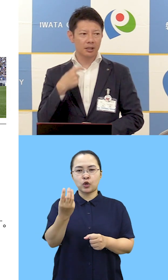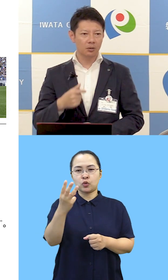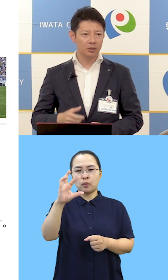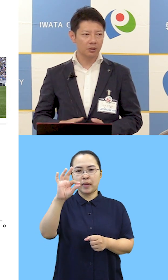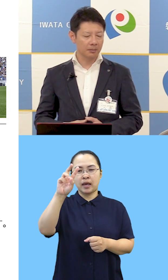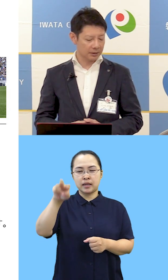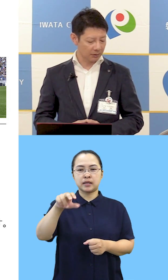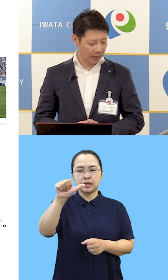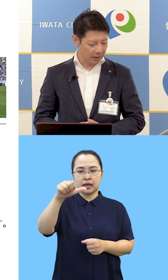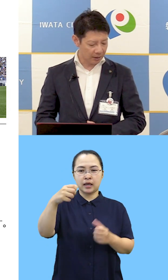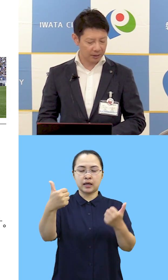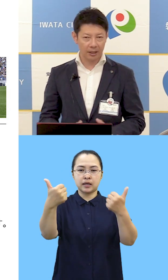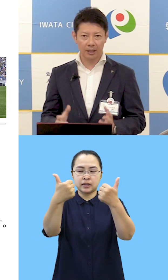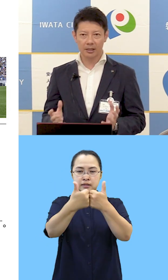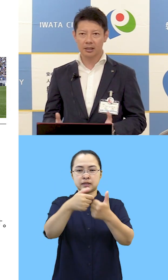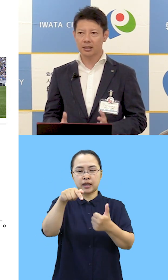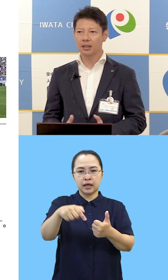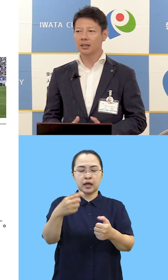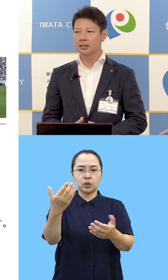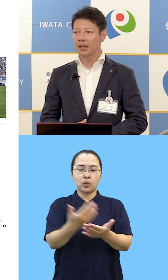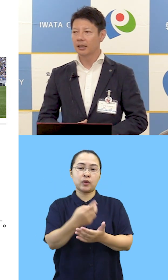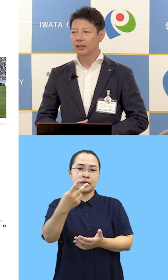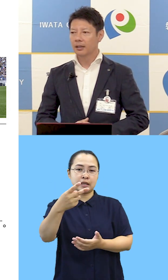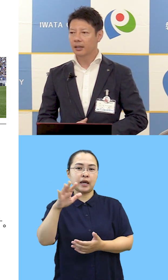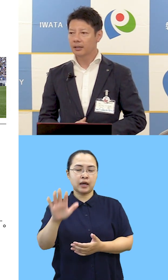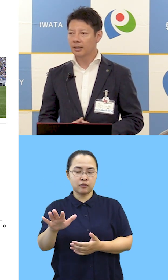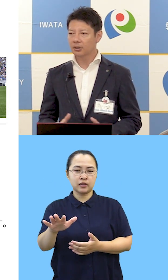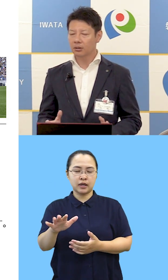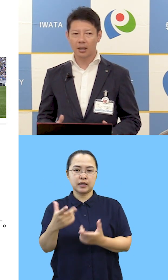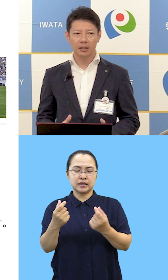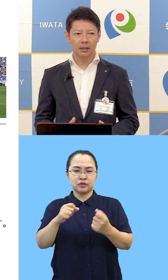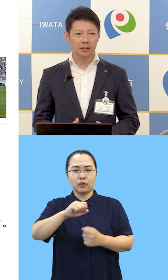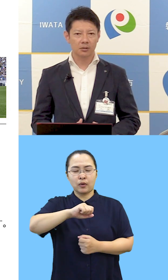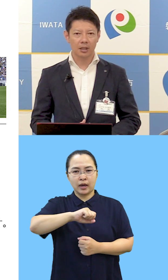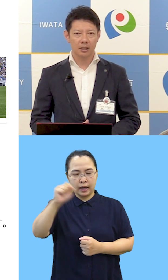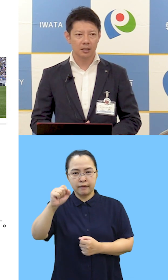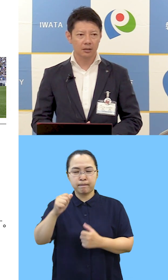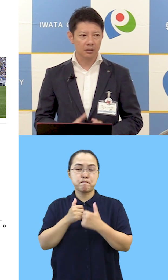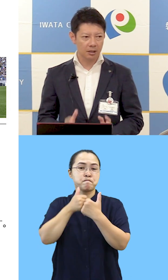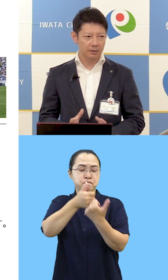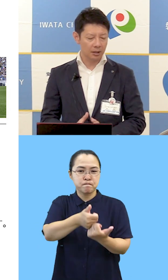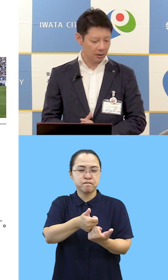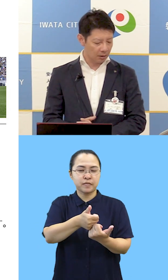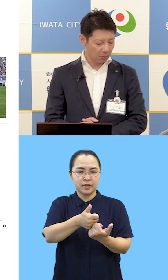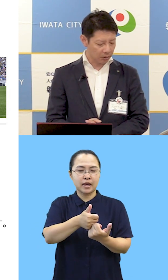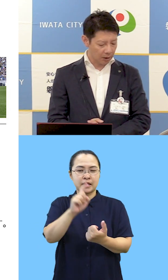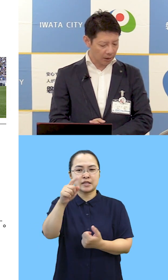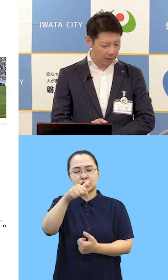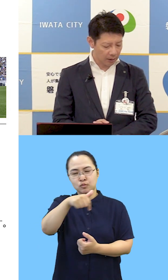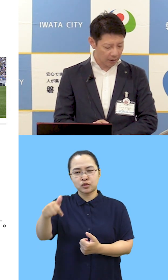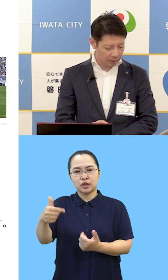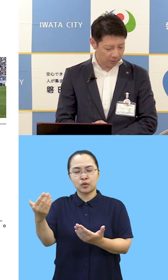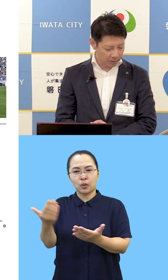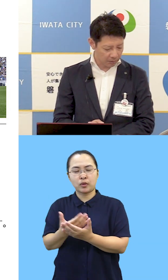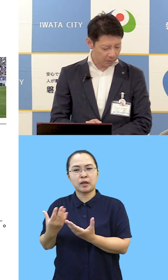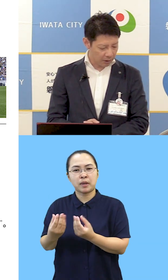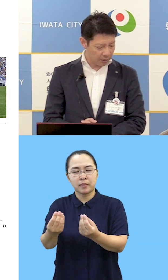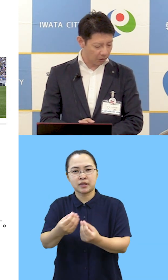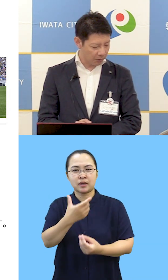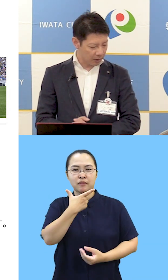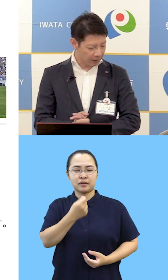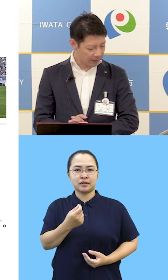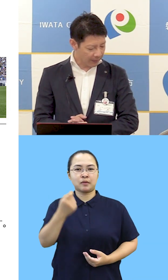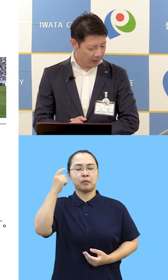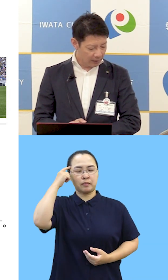あと2戦残っておりますので、しっかり勝ち切ってですね、なんとかなでしこチャレンジリーグの一部に残っていただきたいなというふう